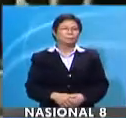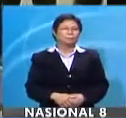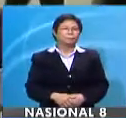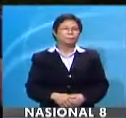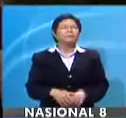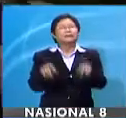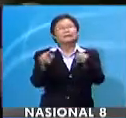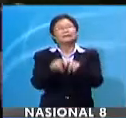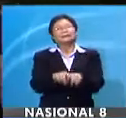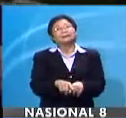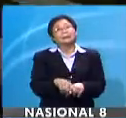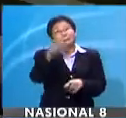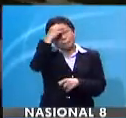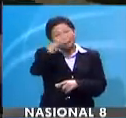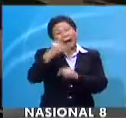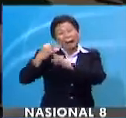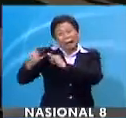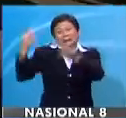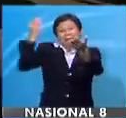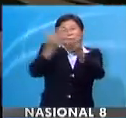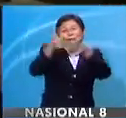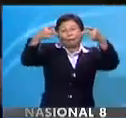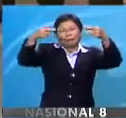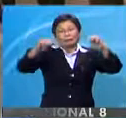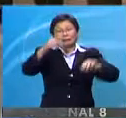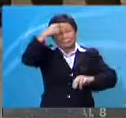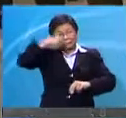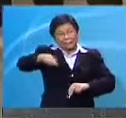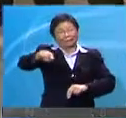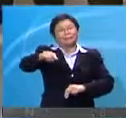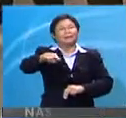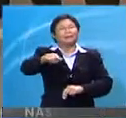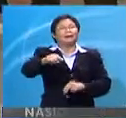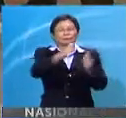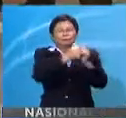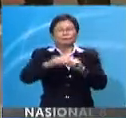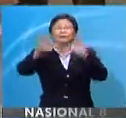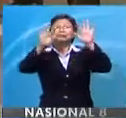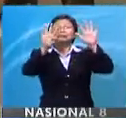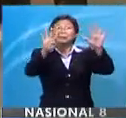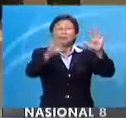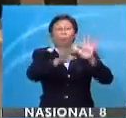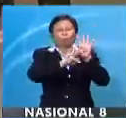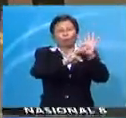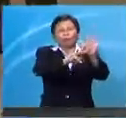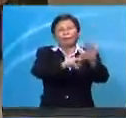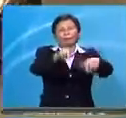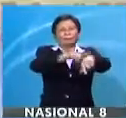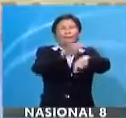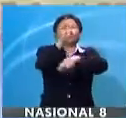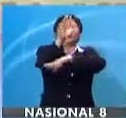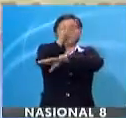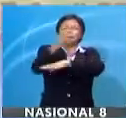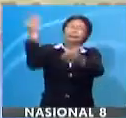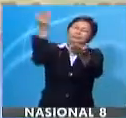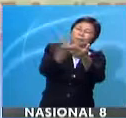Dan seperti yang dimaklumkan tadi, yang terakhir tiba Perdana Menteri Thailand General Prayut Chan Ocha bersama 9 delegasi kira-kira pukul 6 petang